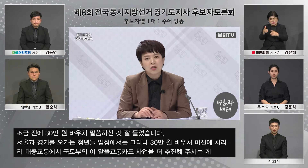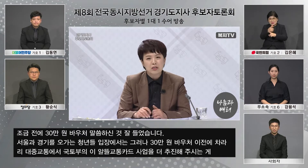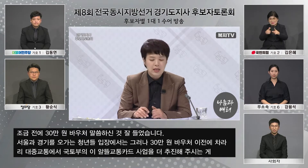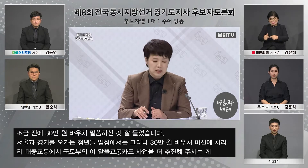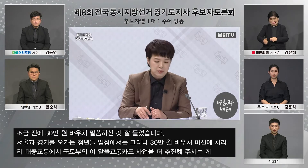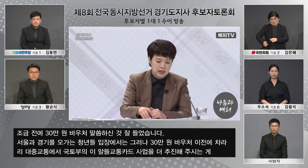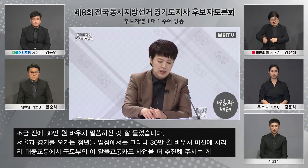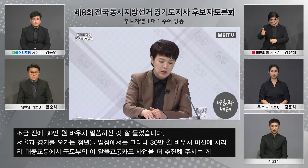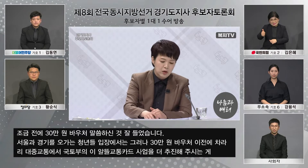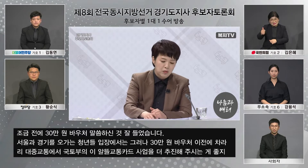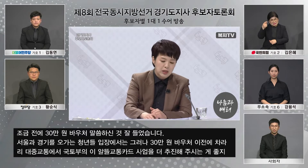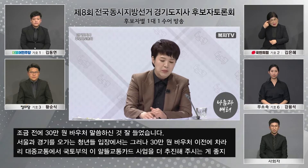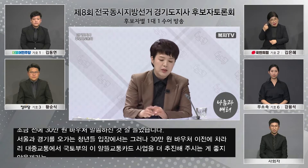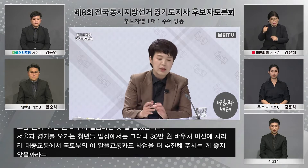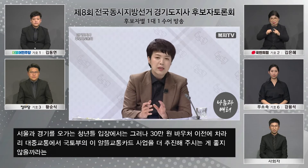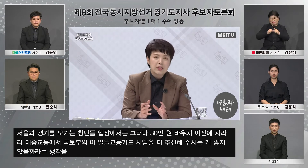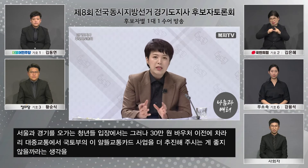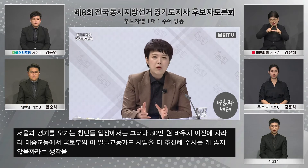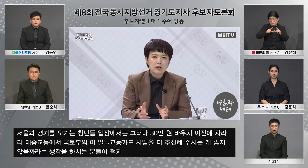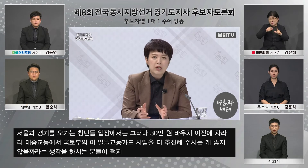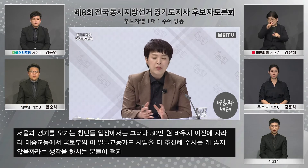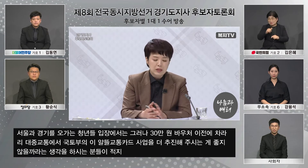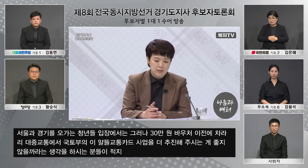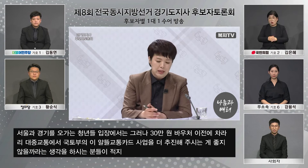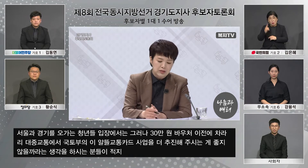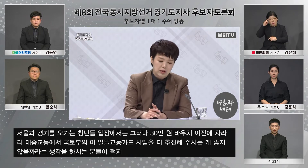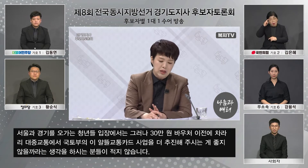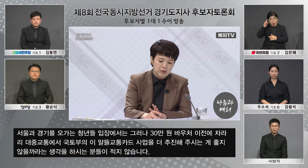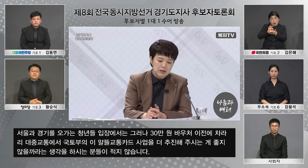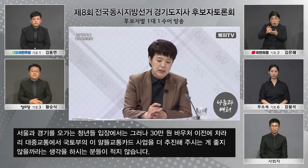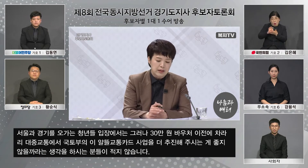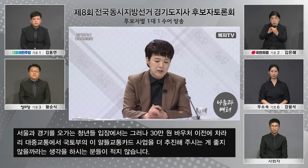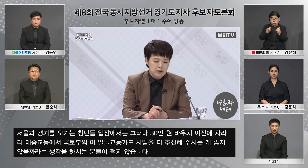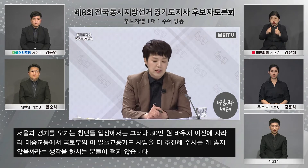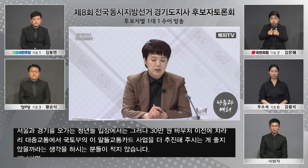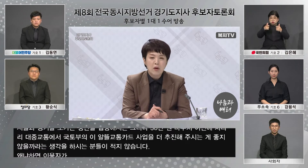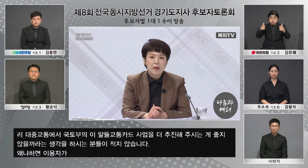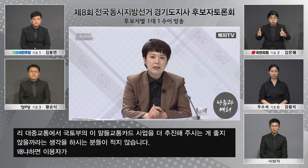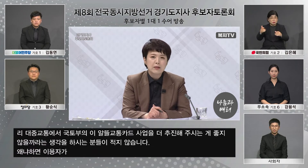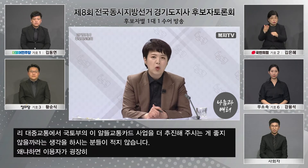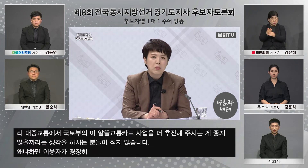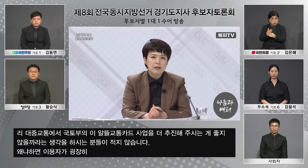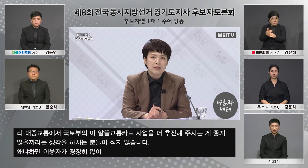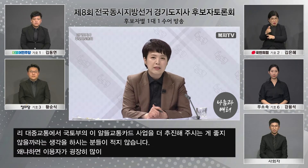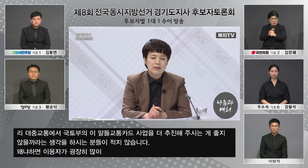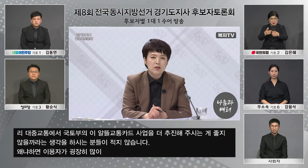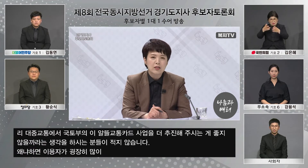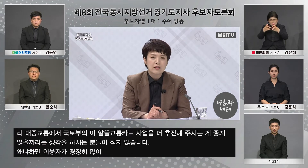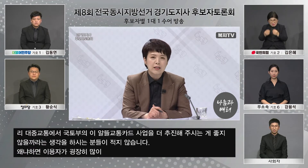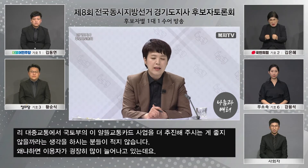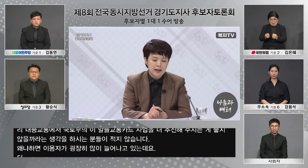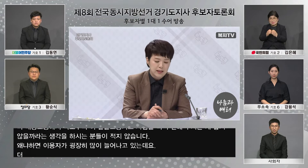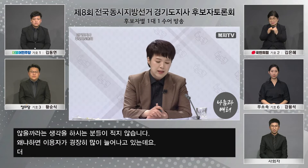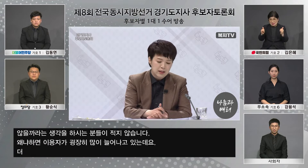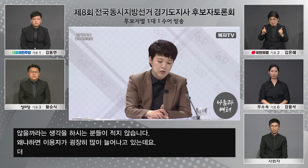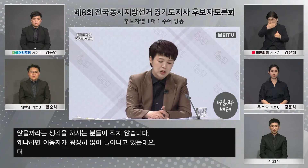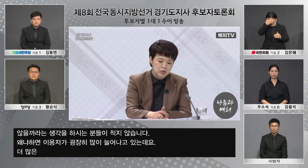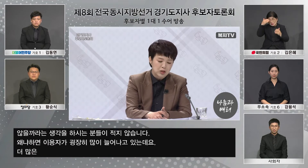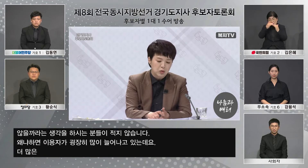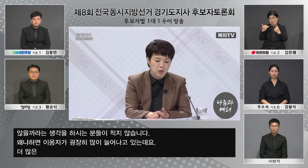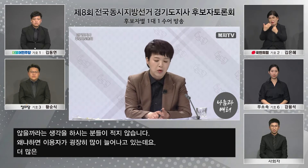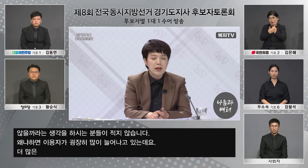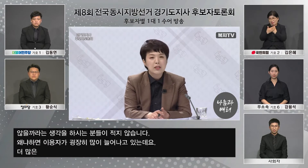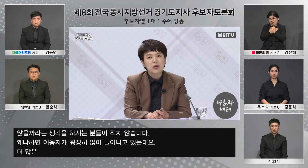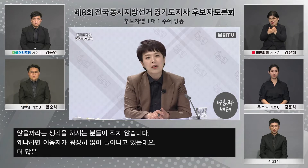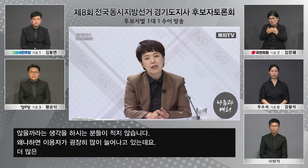분들이 적지 않습니다. 왜냐하면 이용자가 굉장히 많이 늘어나고 있는데요. 더 많은 도민들, 청년들이 혜택을 누릴